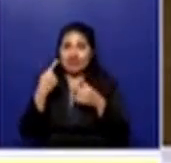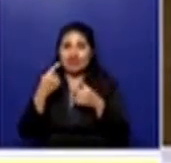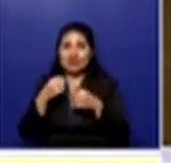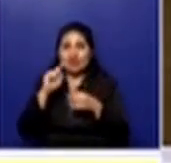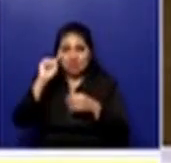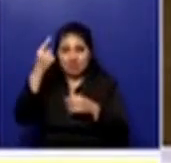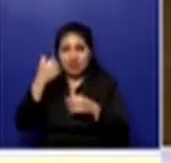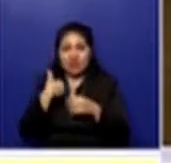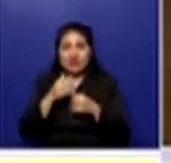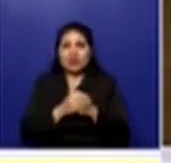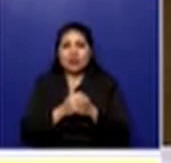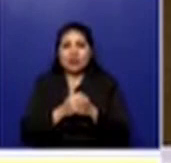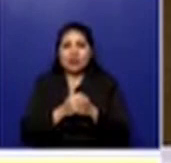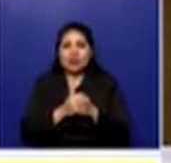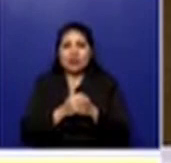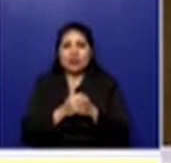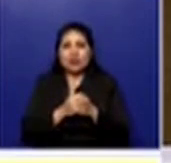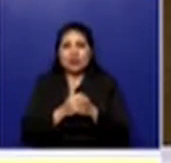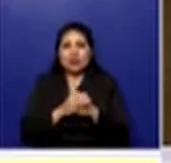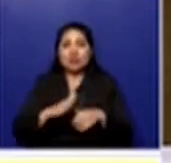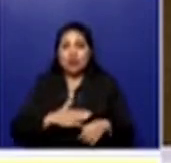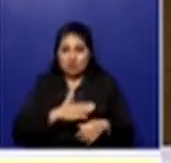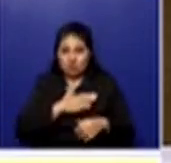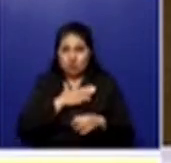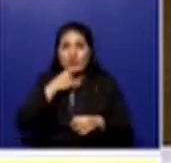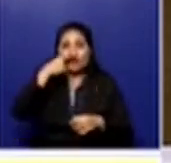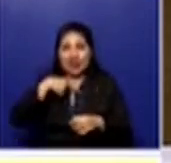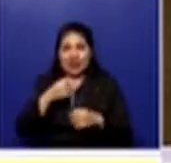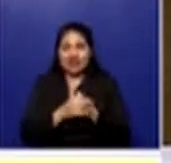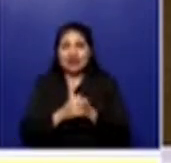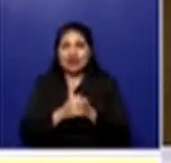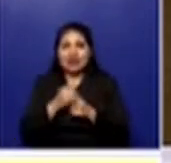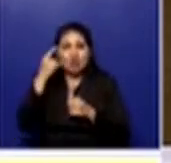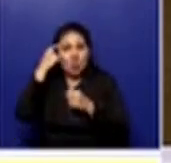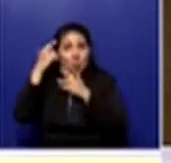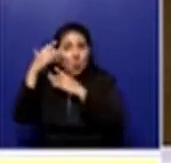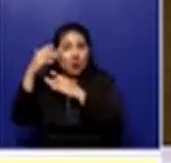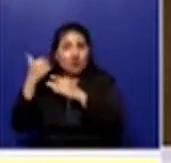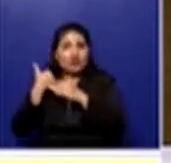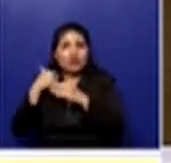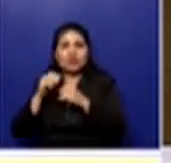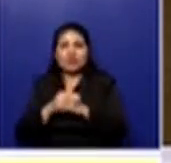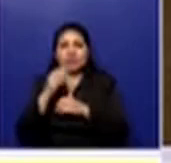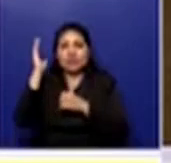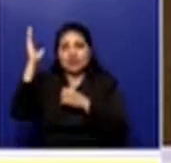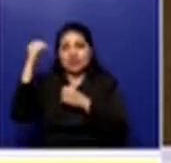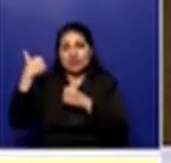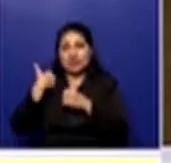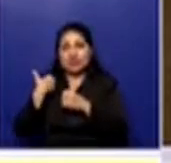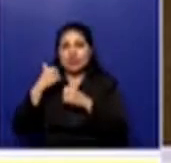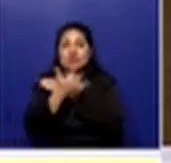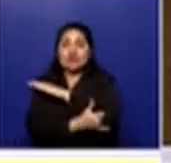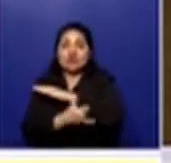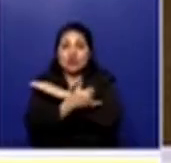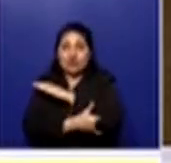of Thailandแปลเป็นไทยว่าภาคภูมิไทยนะคะซึ่งเราหวังจะไปนำเสนอใน เวทีสากลด้วย